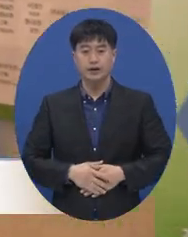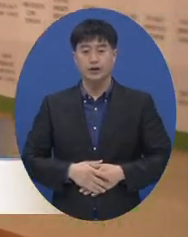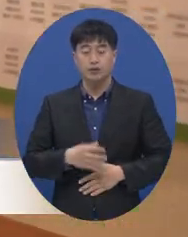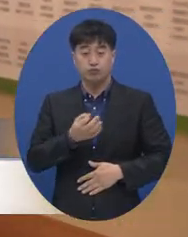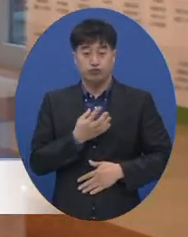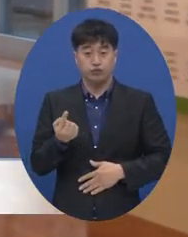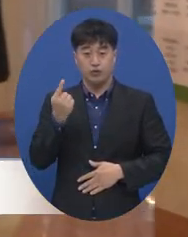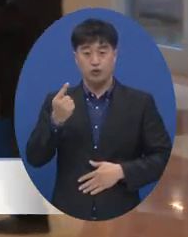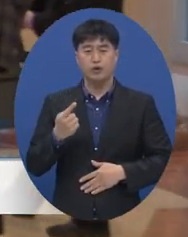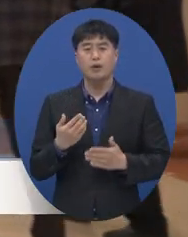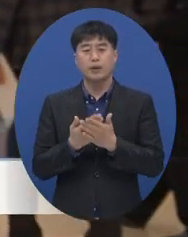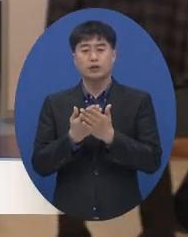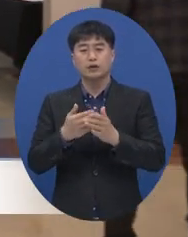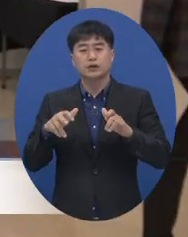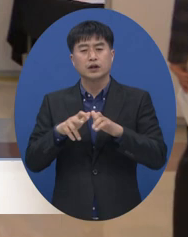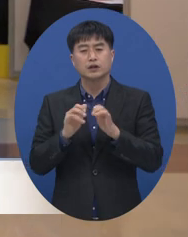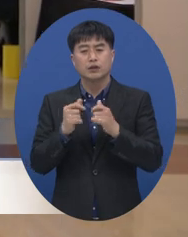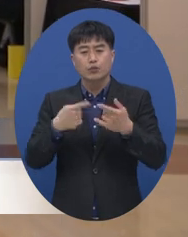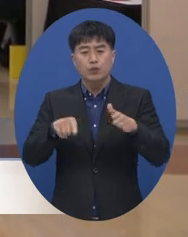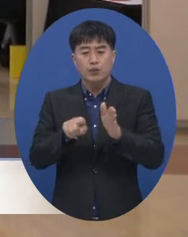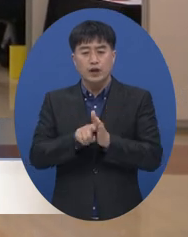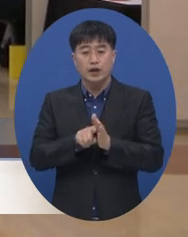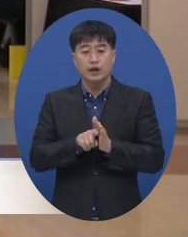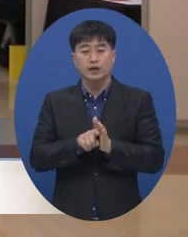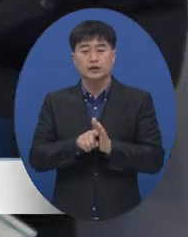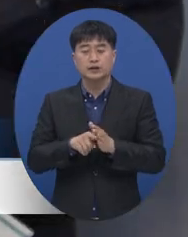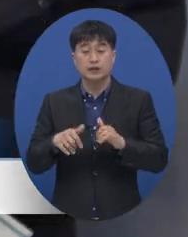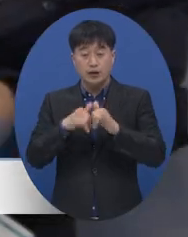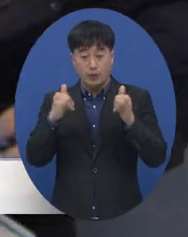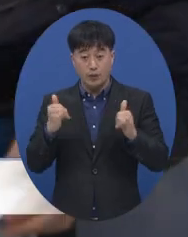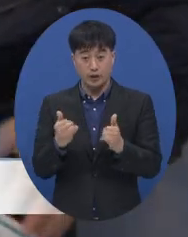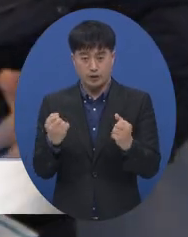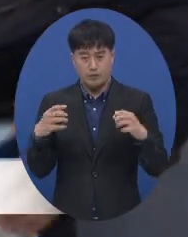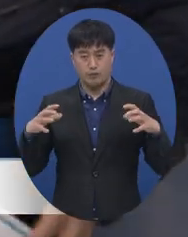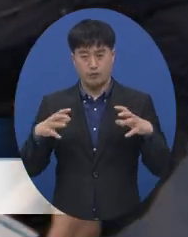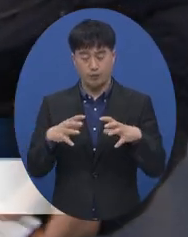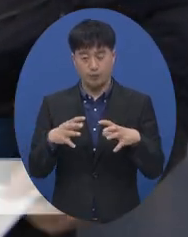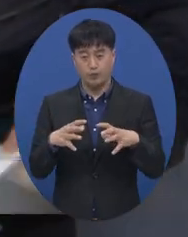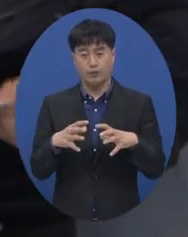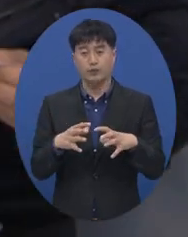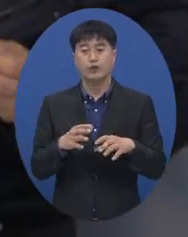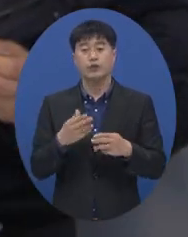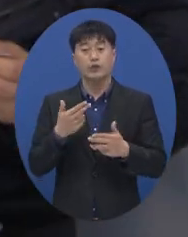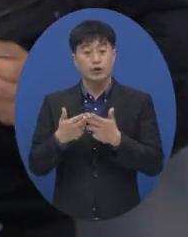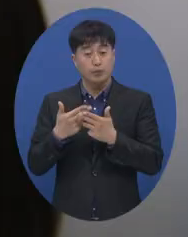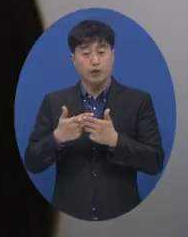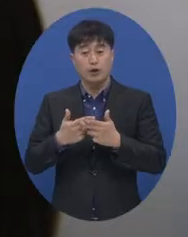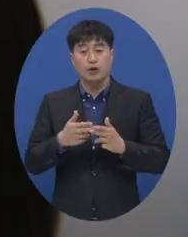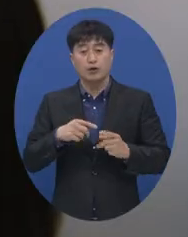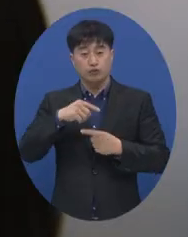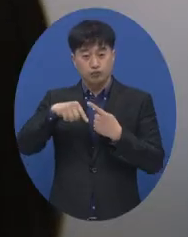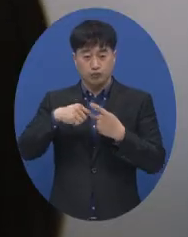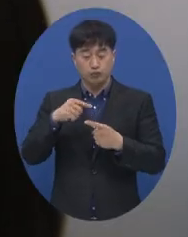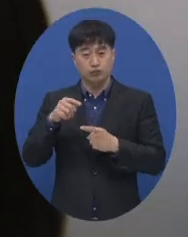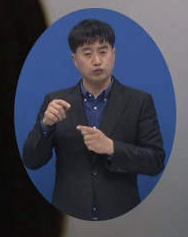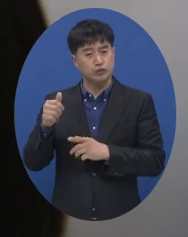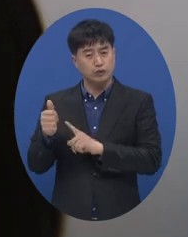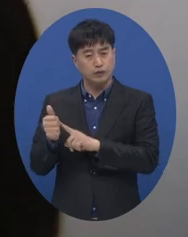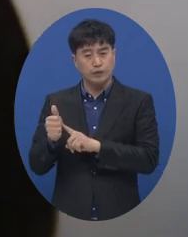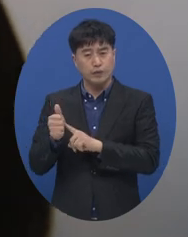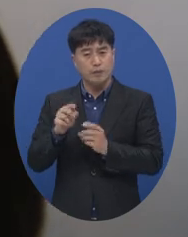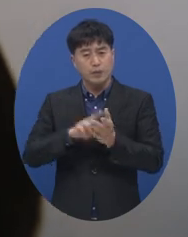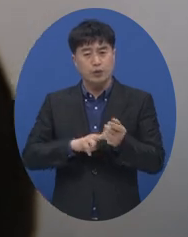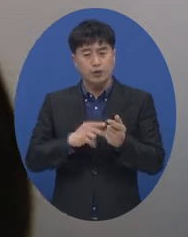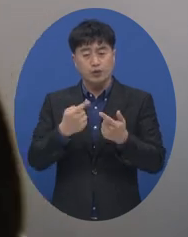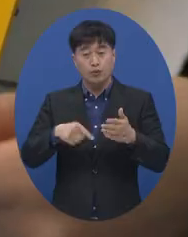부천에서 발달장애를 위한 사회적 협동조합 을 운영하고 있는 유 제 5기 4잔 판로를 넓히기 위해 한국토지주택공사 경기지역본부